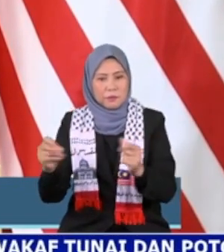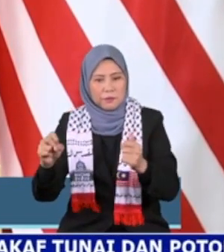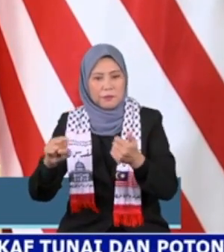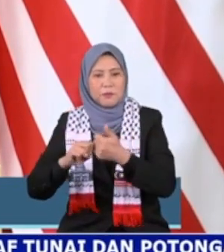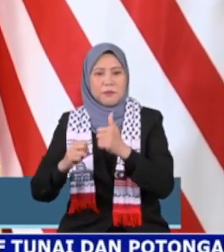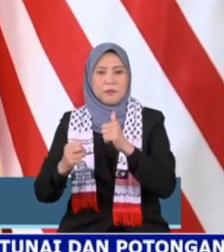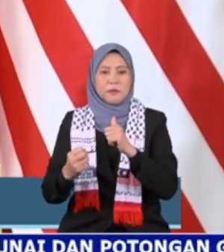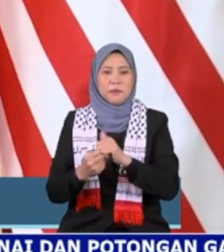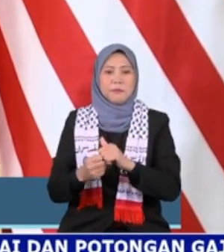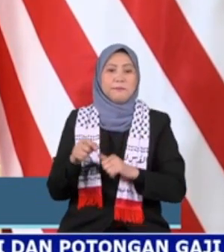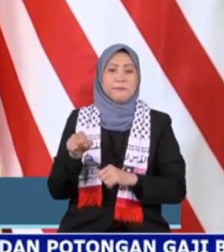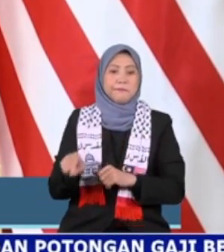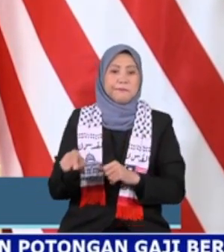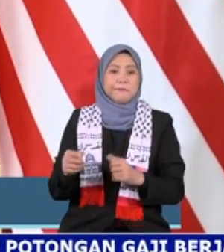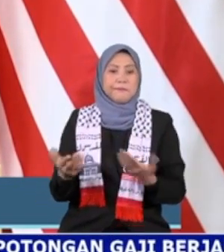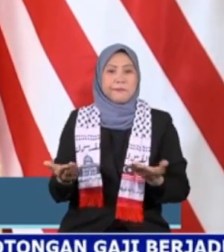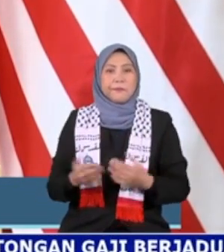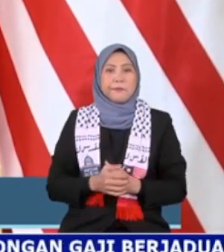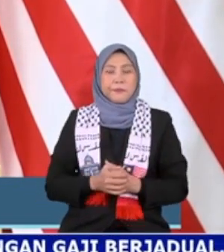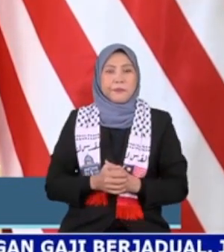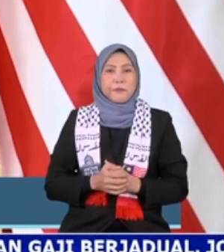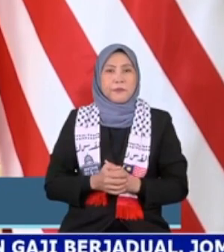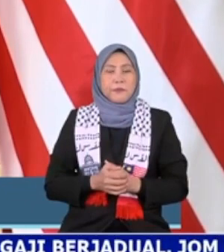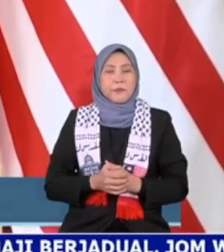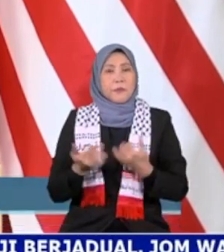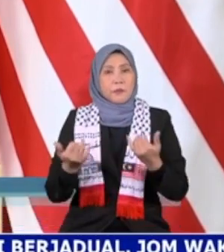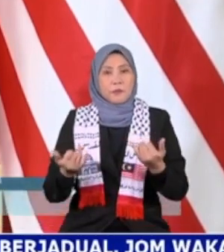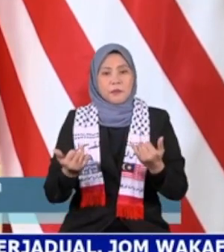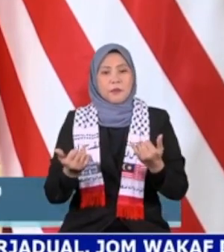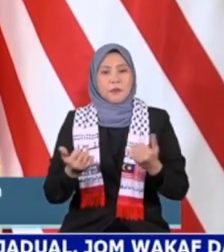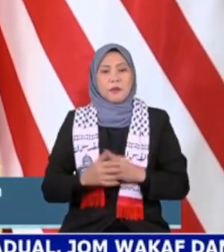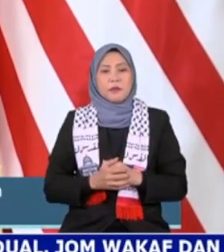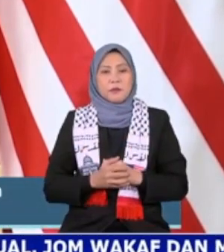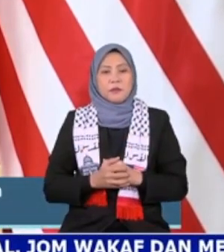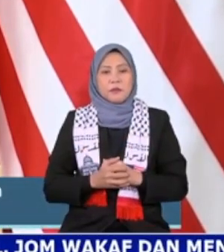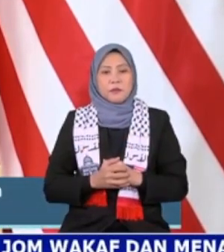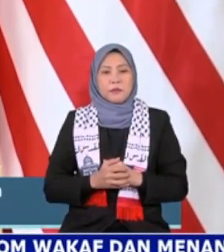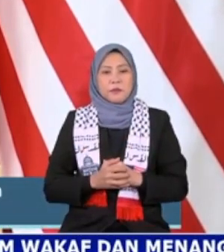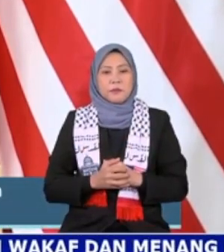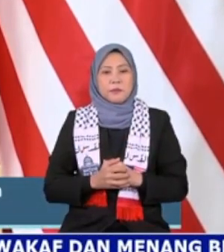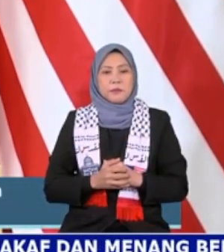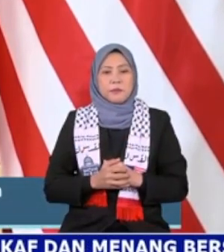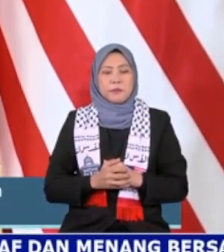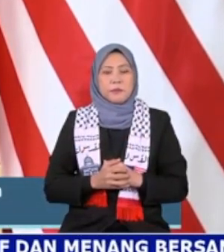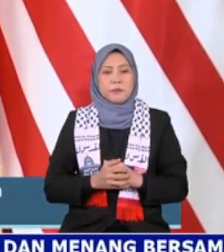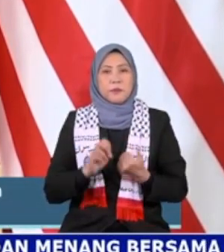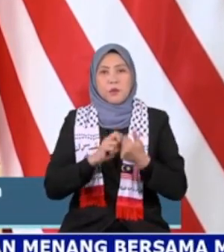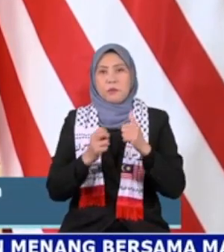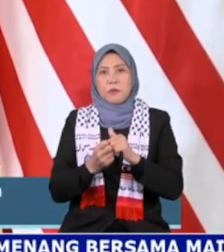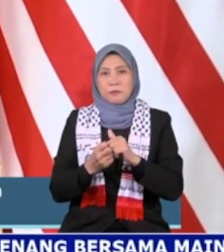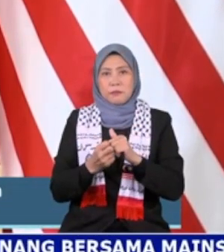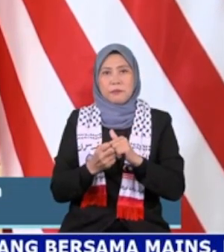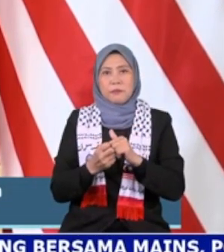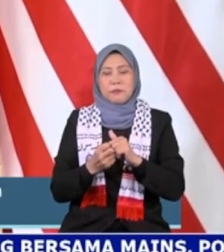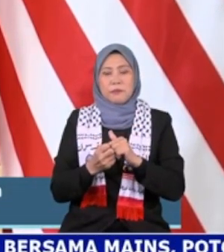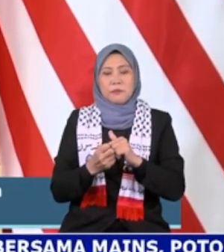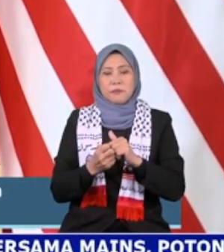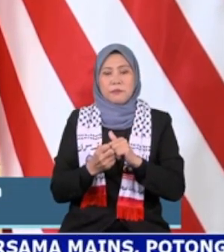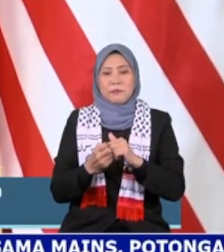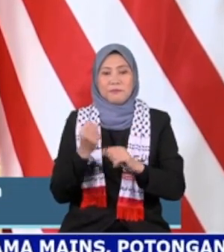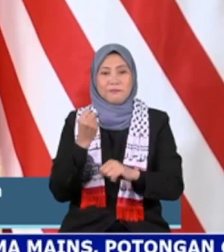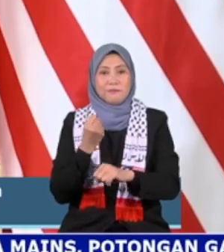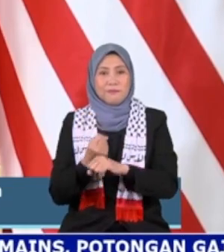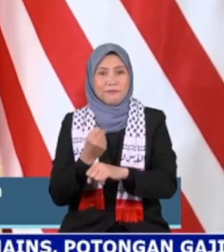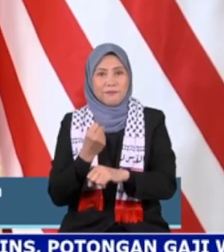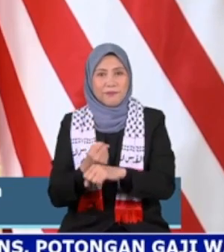but our position is that the both AGS in